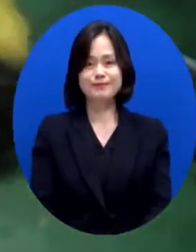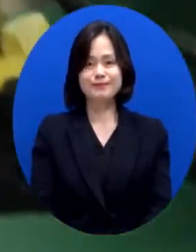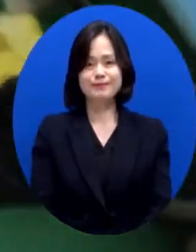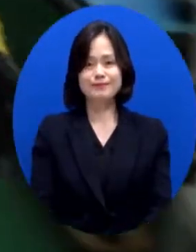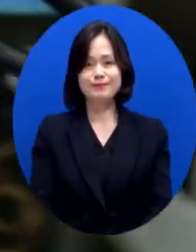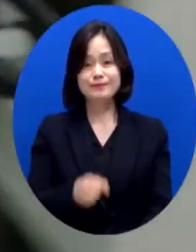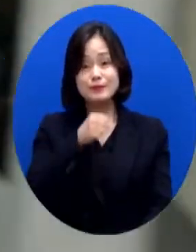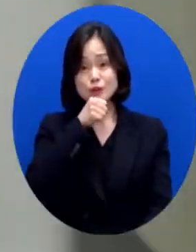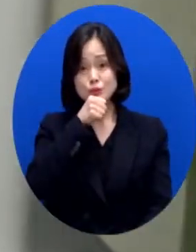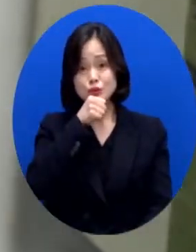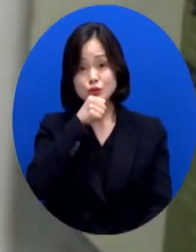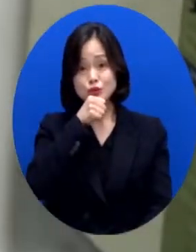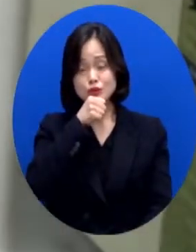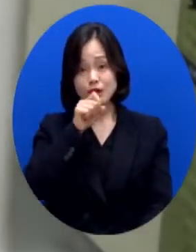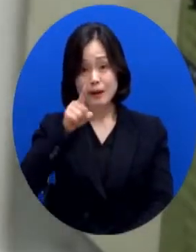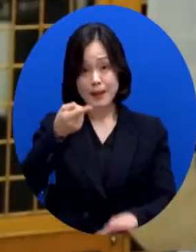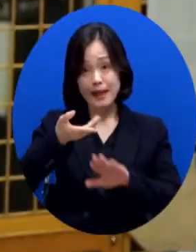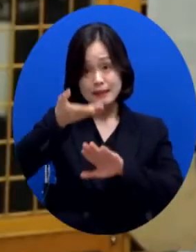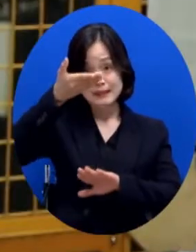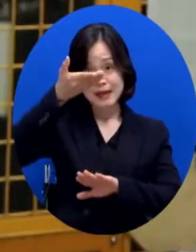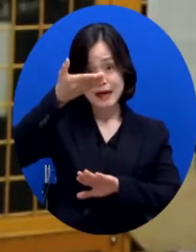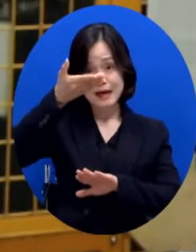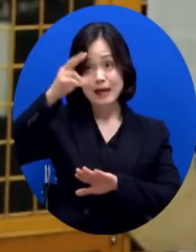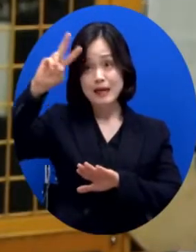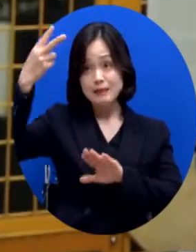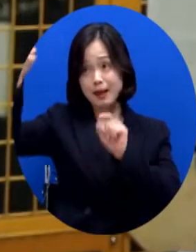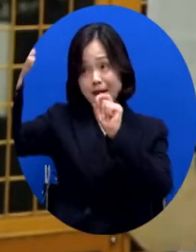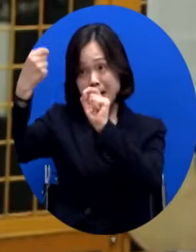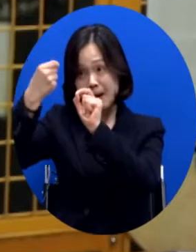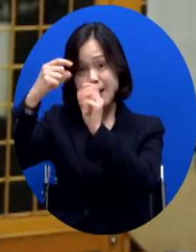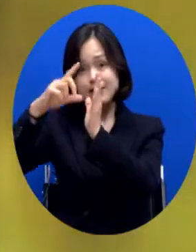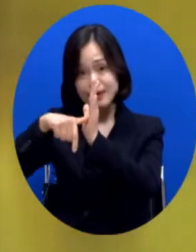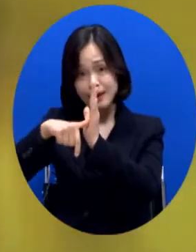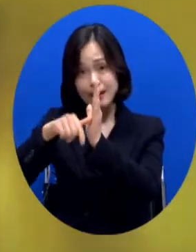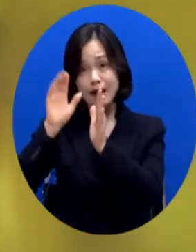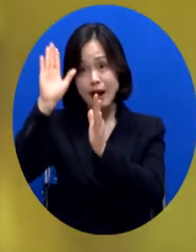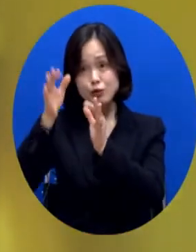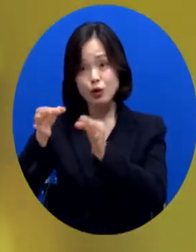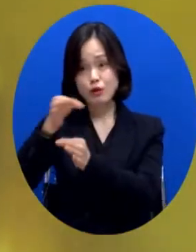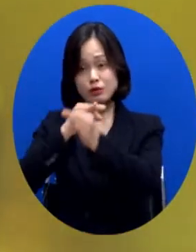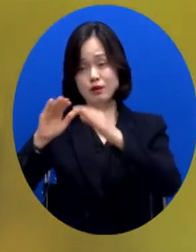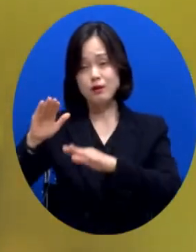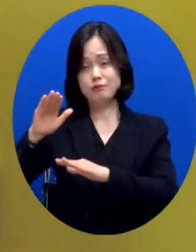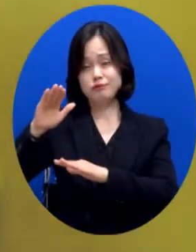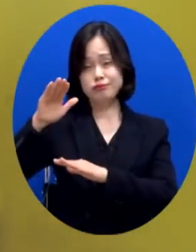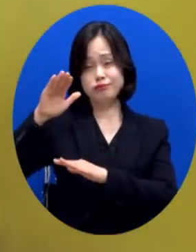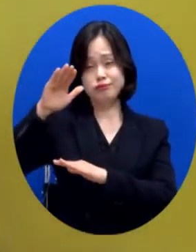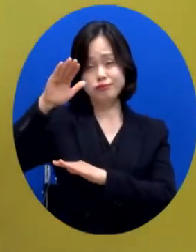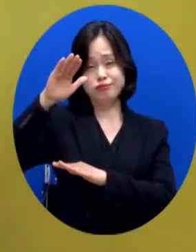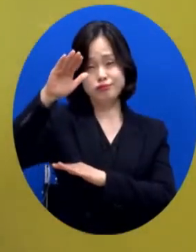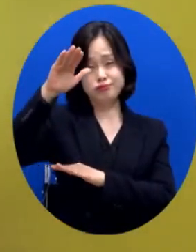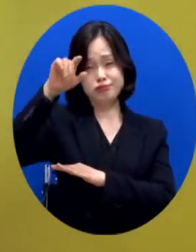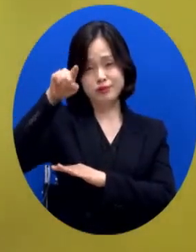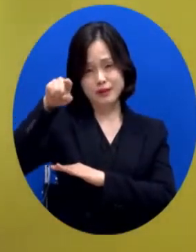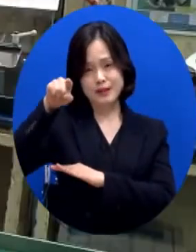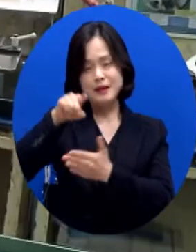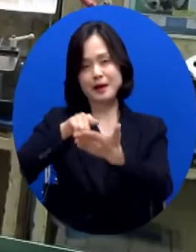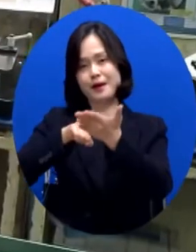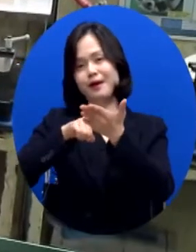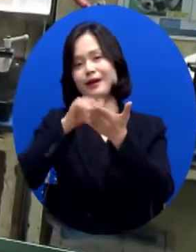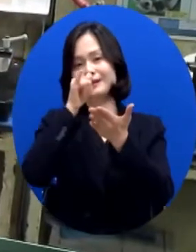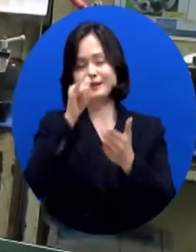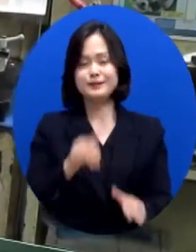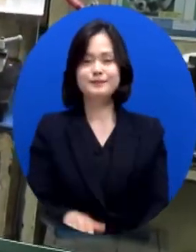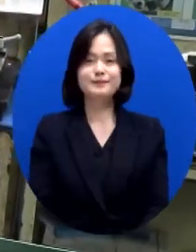경기 실사진 수는 100을 기준으로 이 100에 가까울수록 전분기보다 경기가 개선될 것이라는 전망이 높다 는